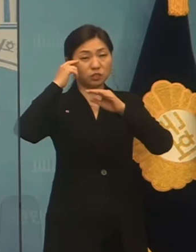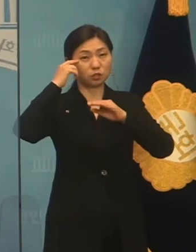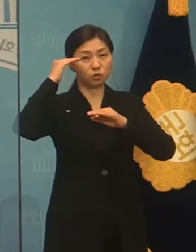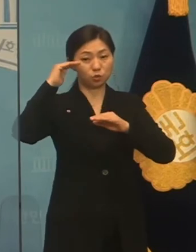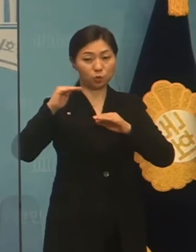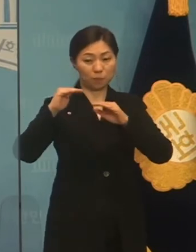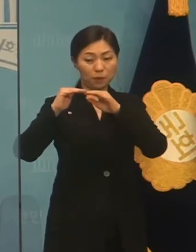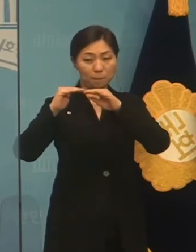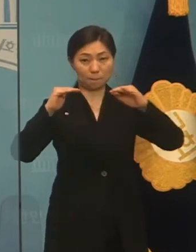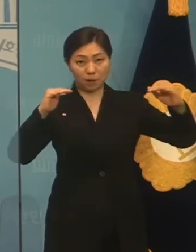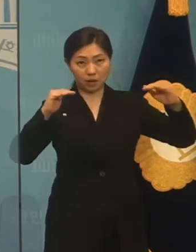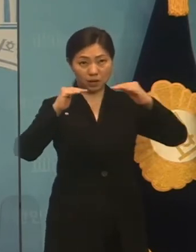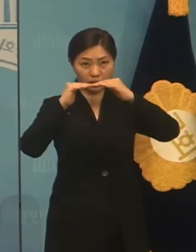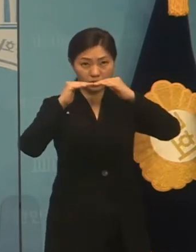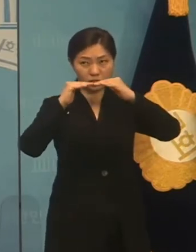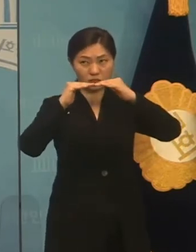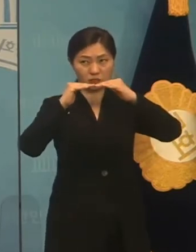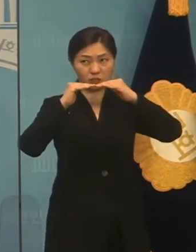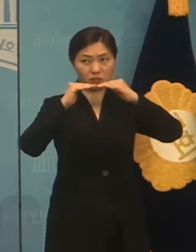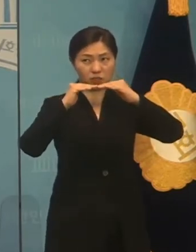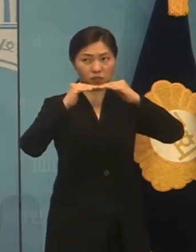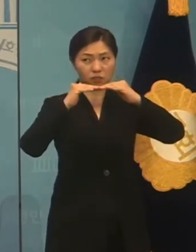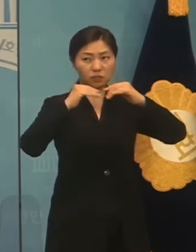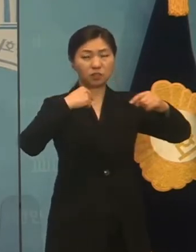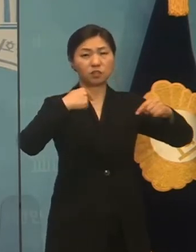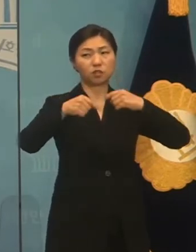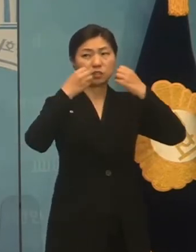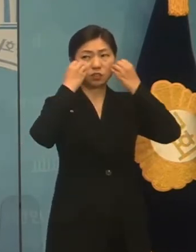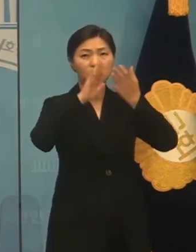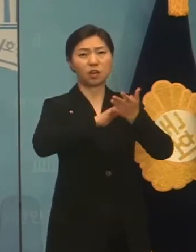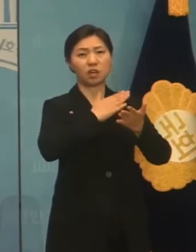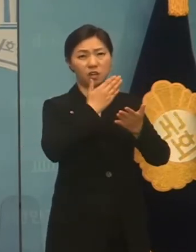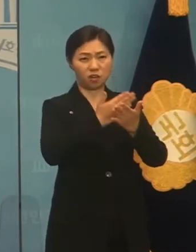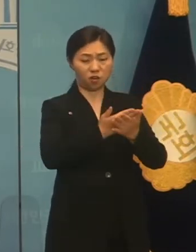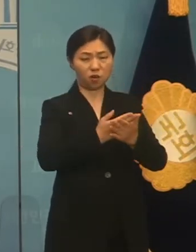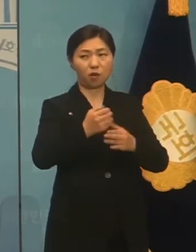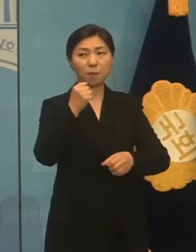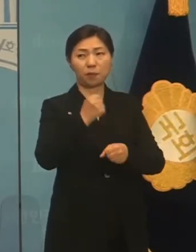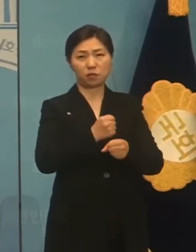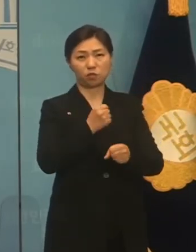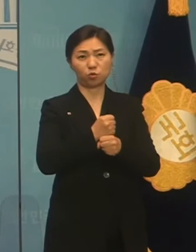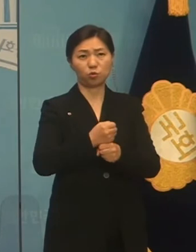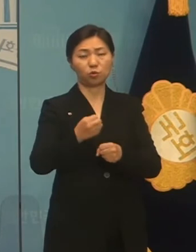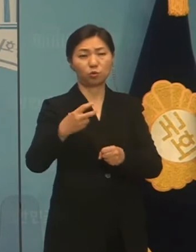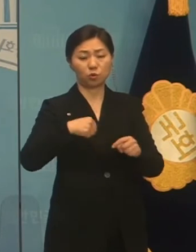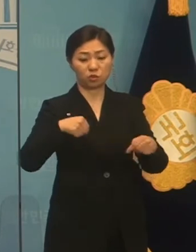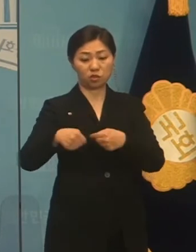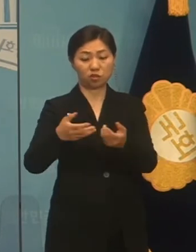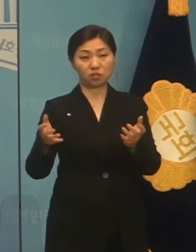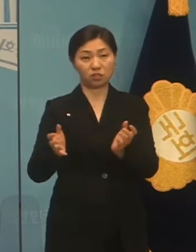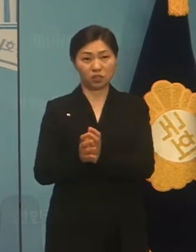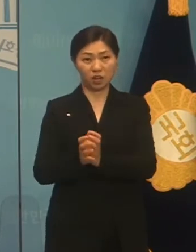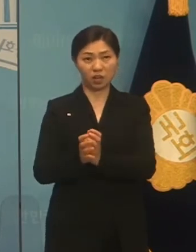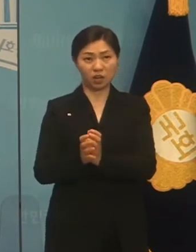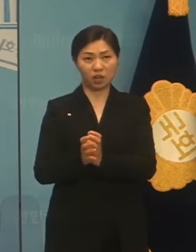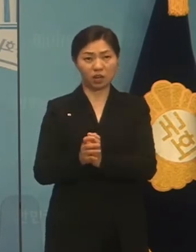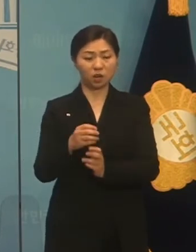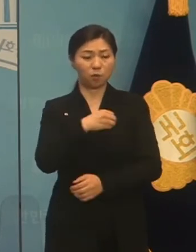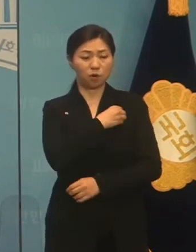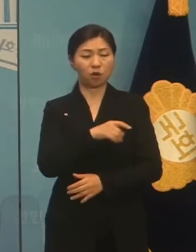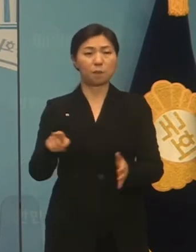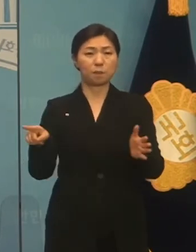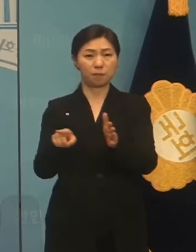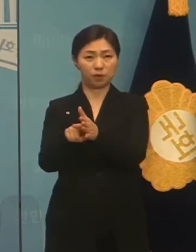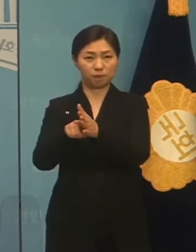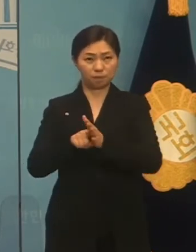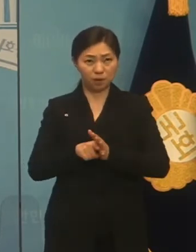정치개혁을 지속적으로 이뤄내고 당내 신뢰를 얻기 위한 민주적인 국민의힘을